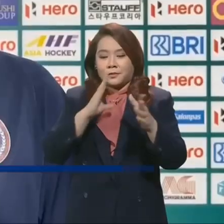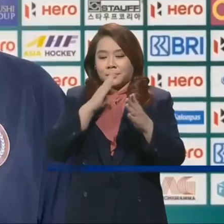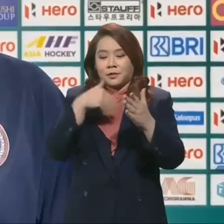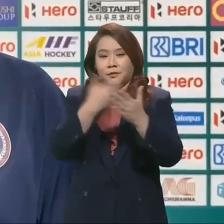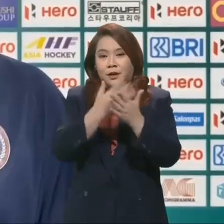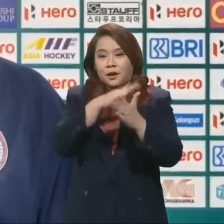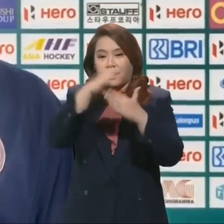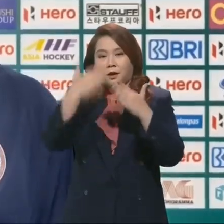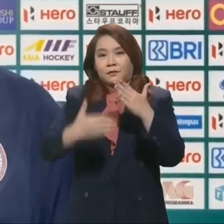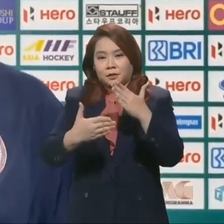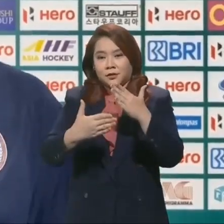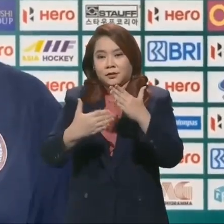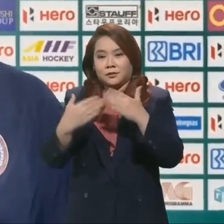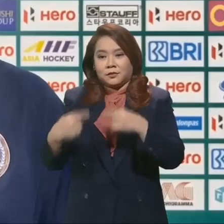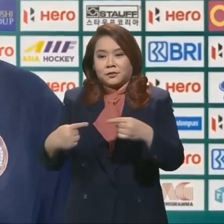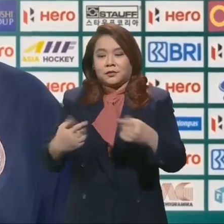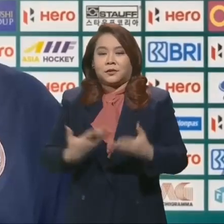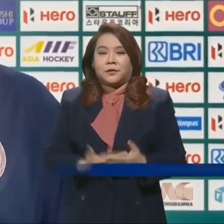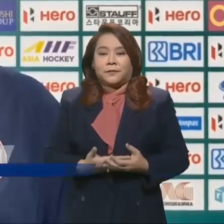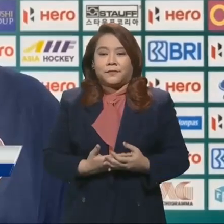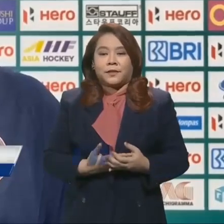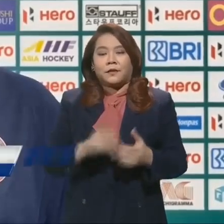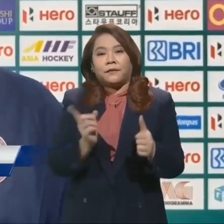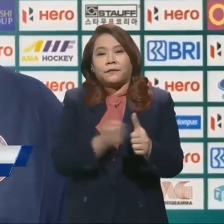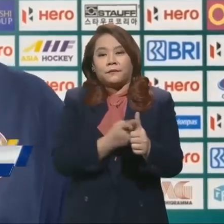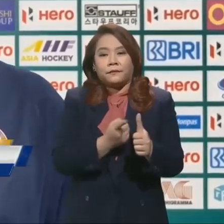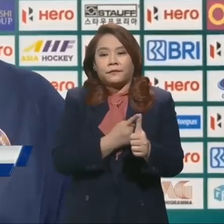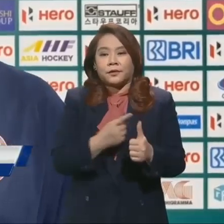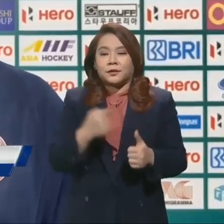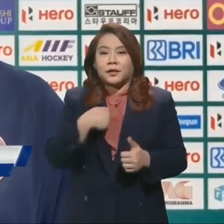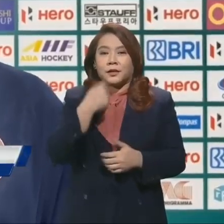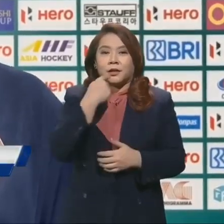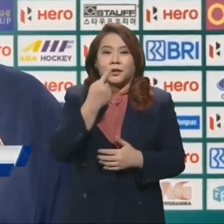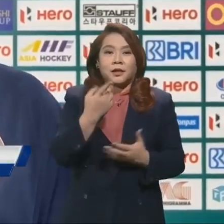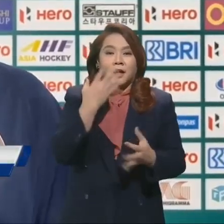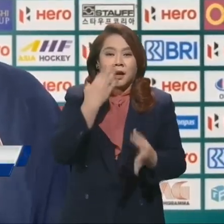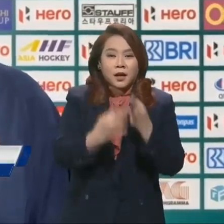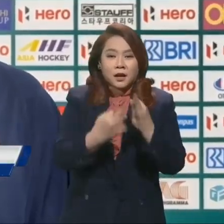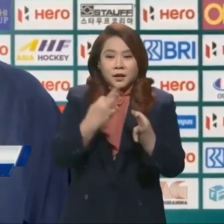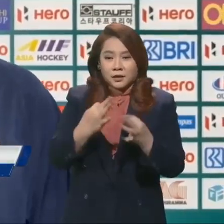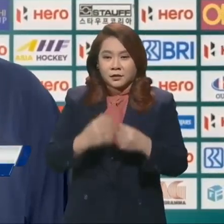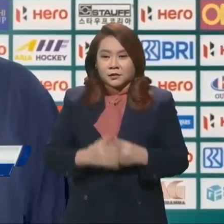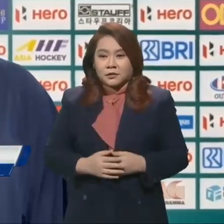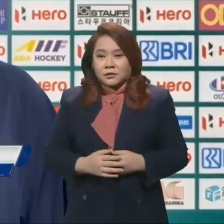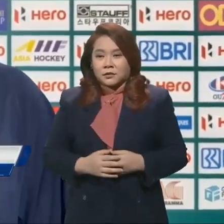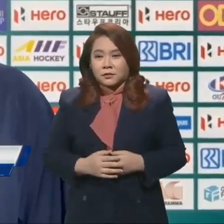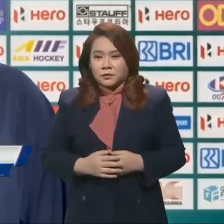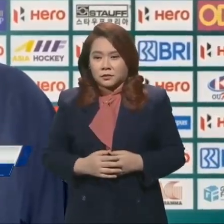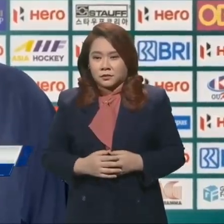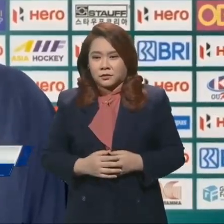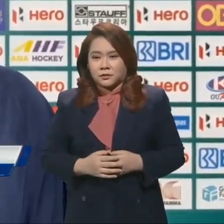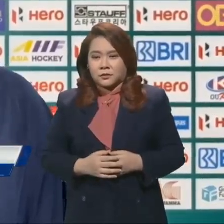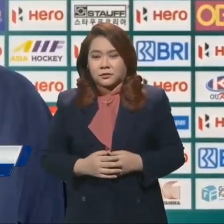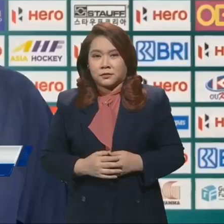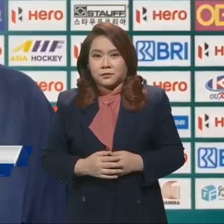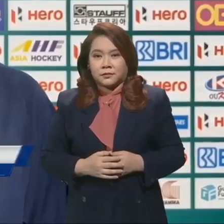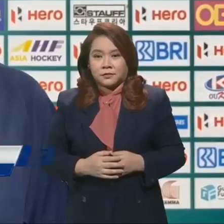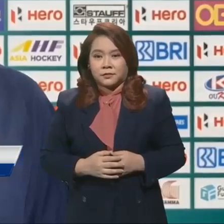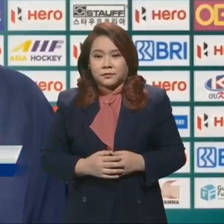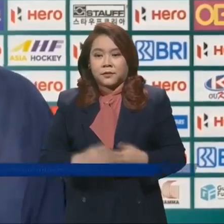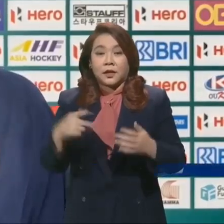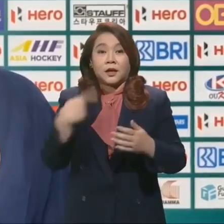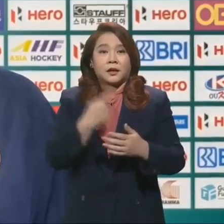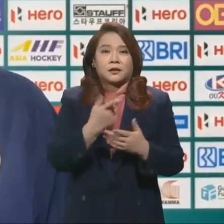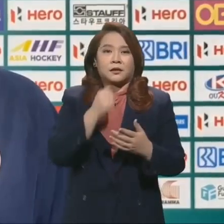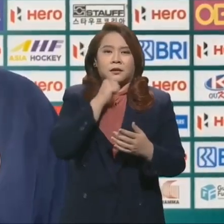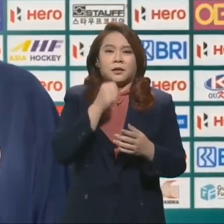perlawanan. Mix feeling pada saya. First kali seperti saya katakan, kalau you play well, you need to win. Sama dengan Korea, we played well, we didn't win.